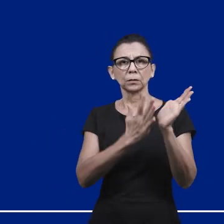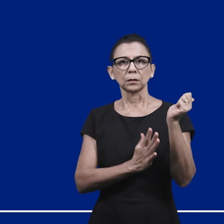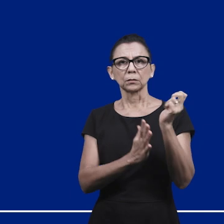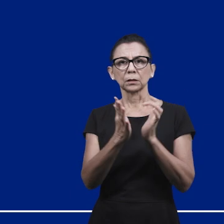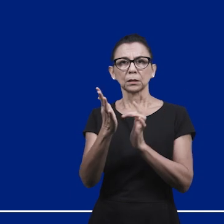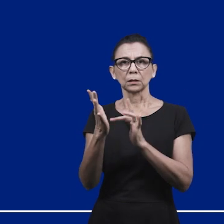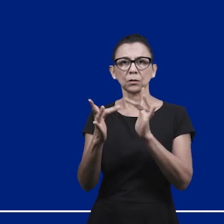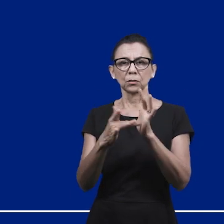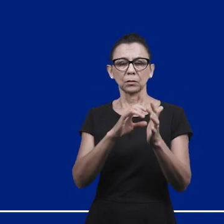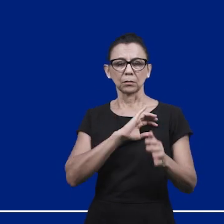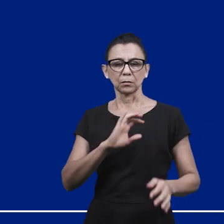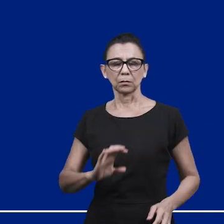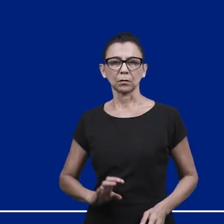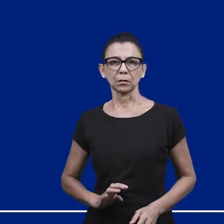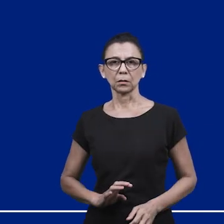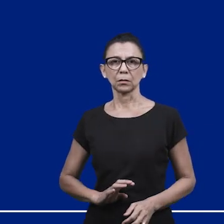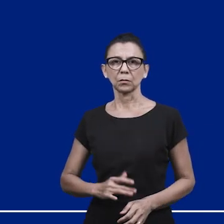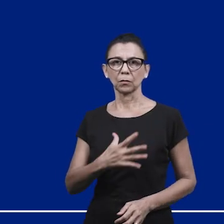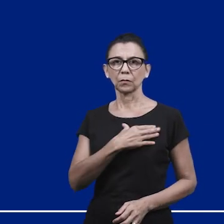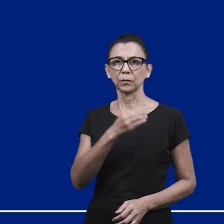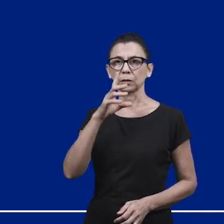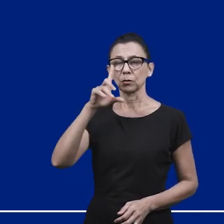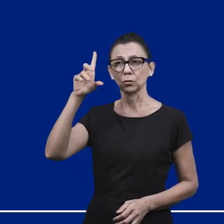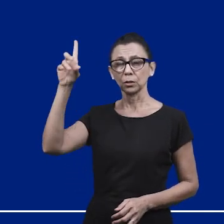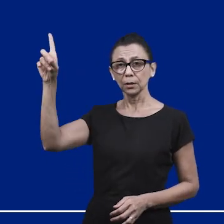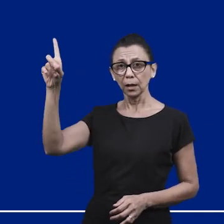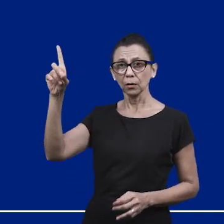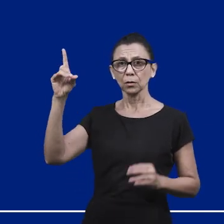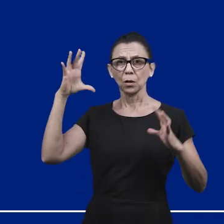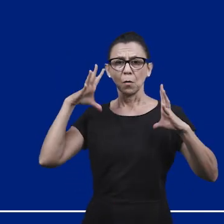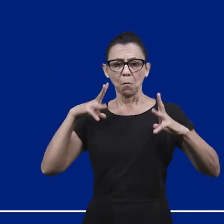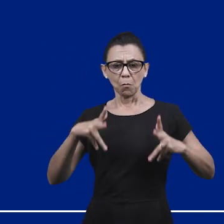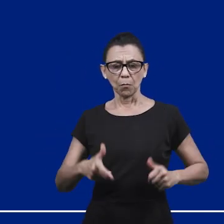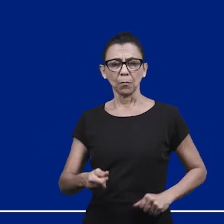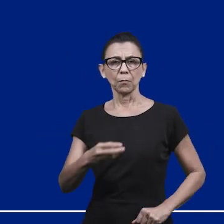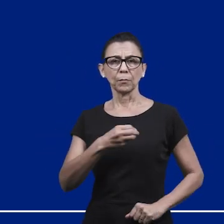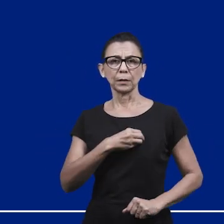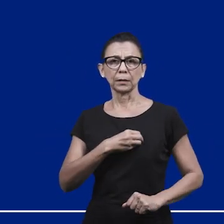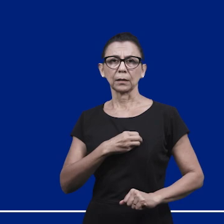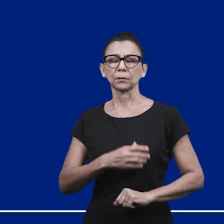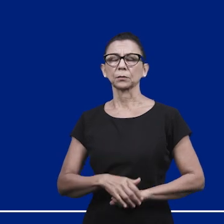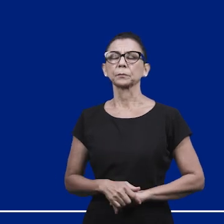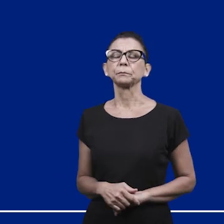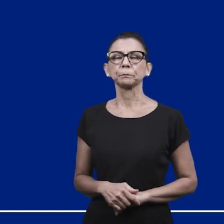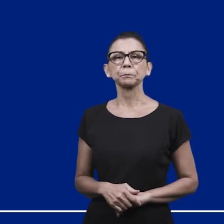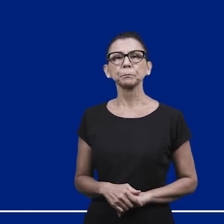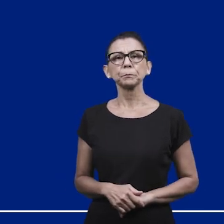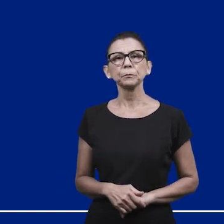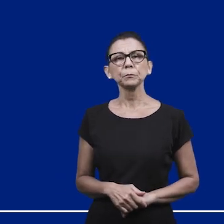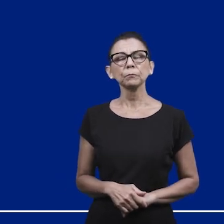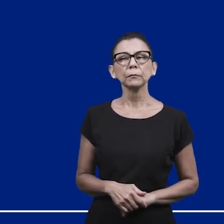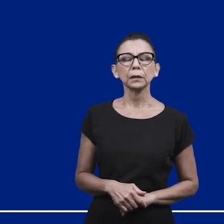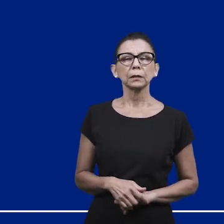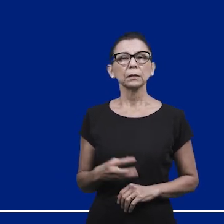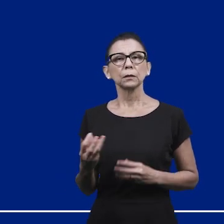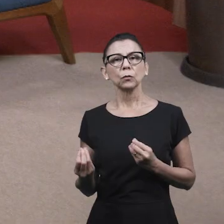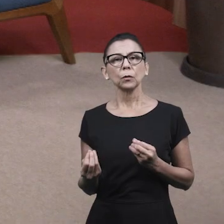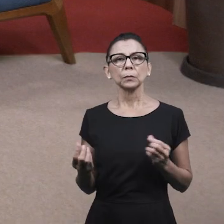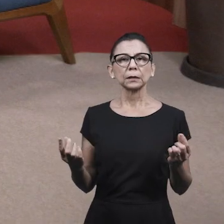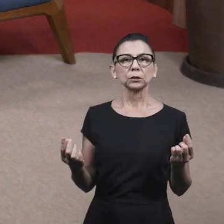communion les uns avec les autres, et le sang de Jésus-Christ, son Fils, nous purifie de tout le